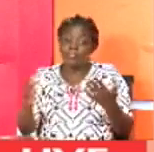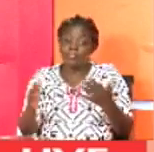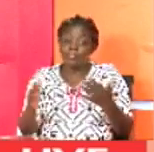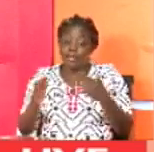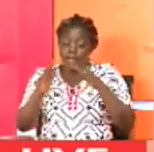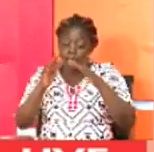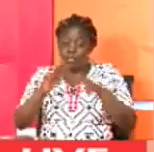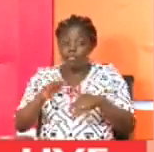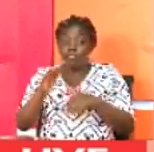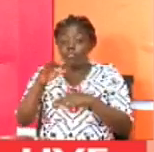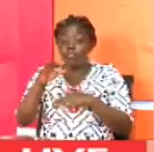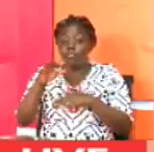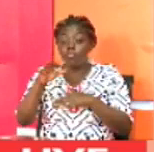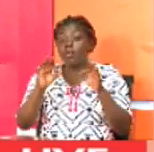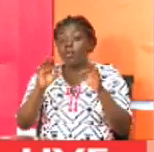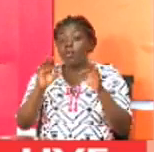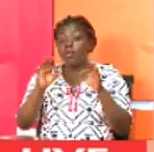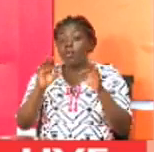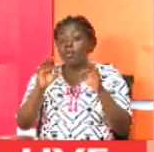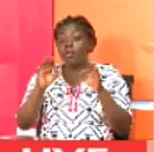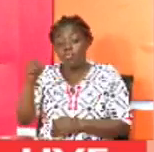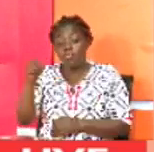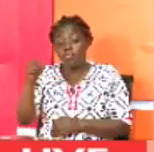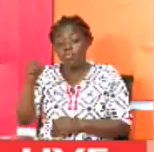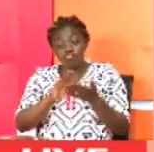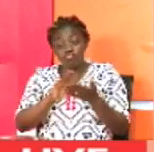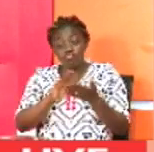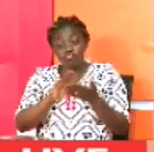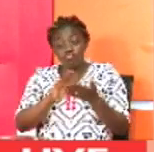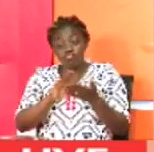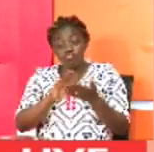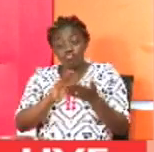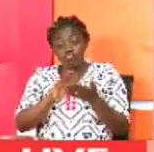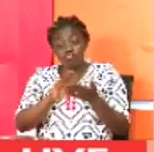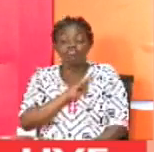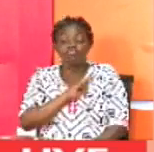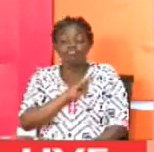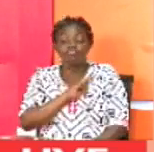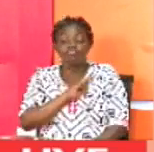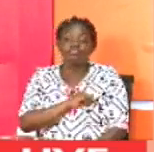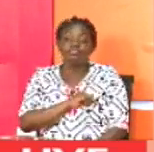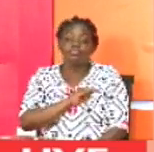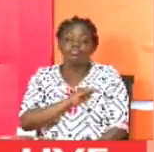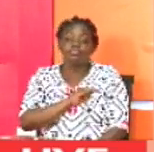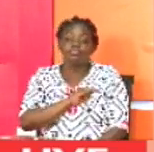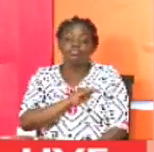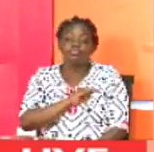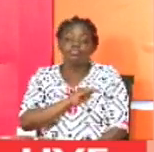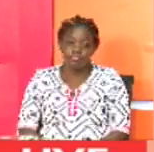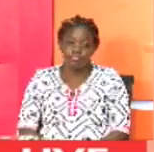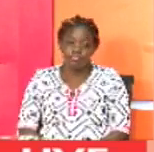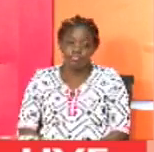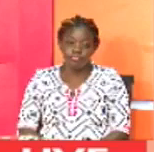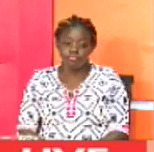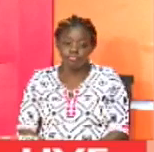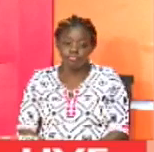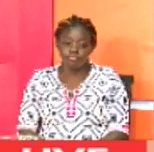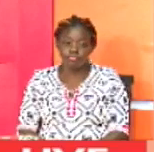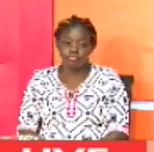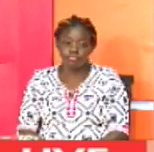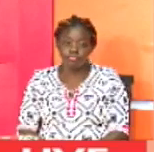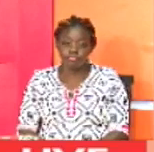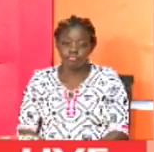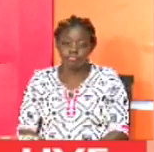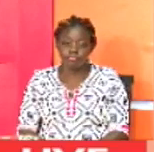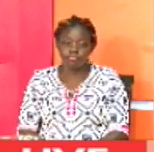nnene nnyo baganda bange omuntu oyo asonyiibwa ebyo byamusobako mu byakula ebyakulembera mu